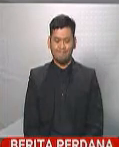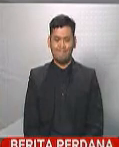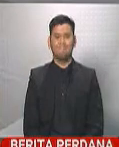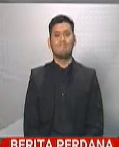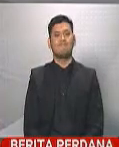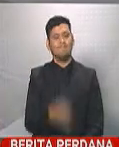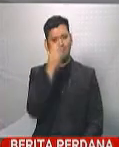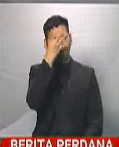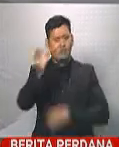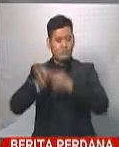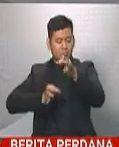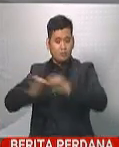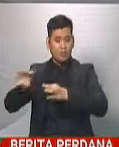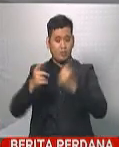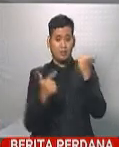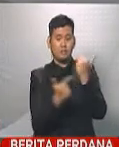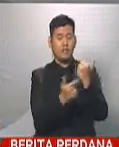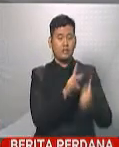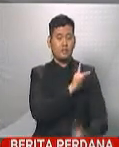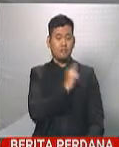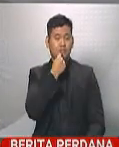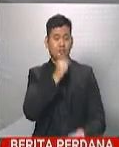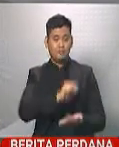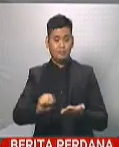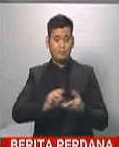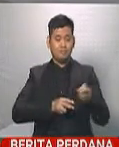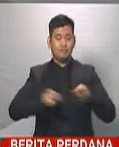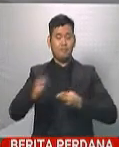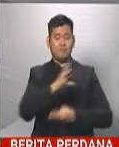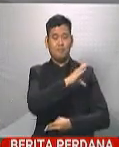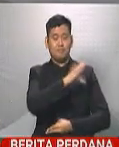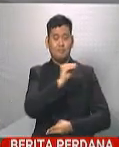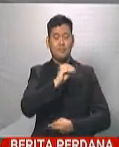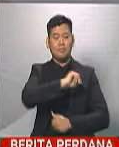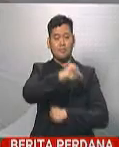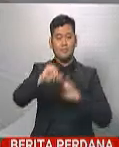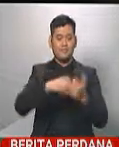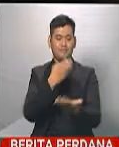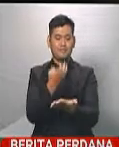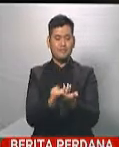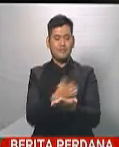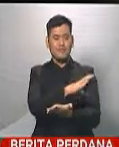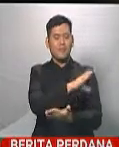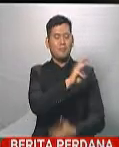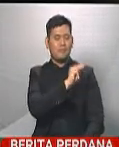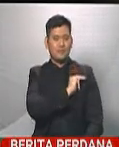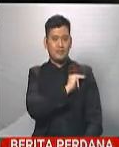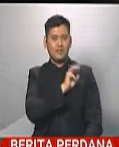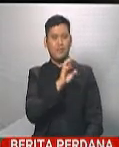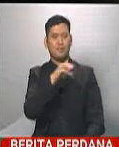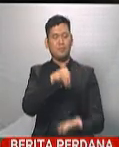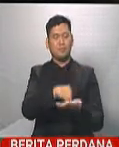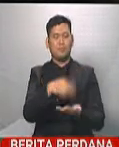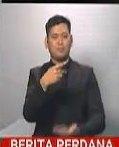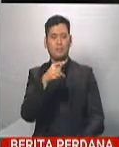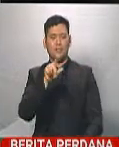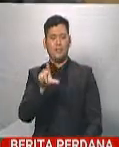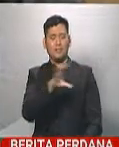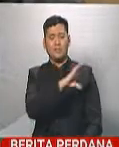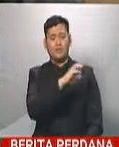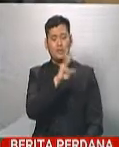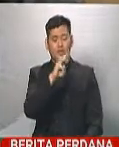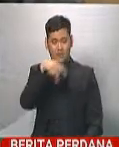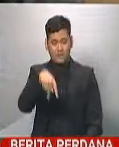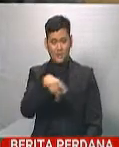Perkara itu dijelaskan oleh Timbalan Ketua Setiausaha Pengurusan dan Sosioekonomi Kementerian Wilayah Persekutuan, Datuk Wan